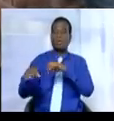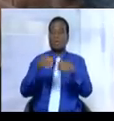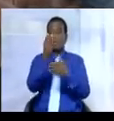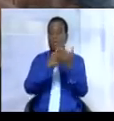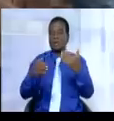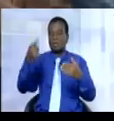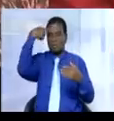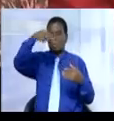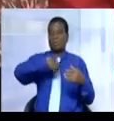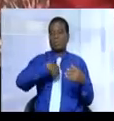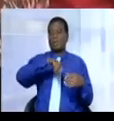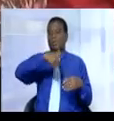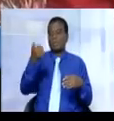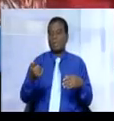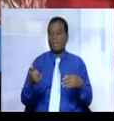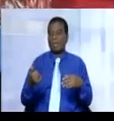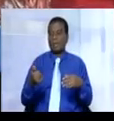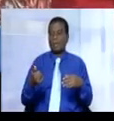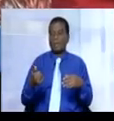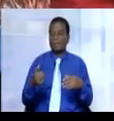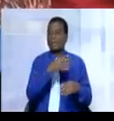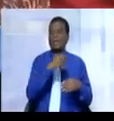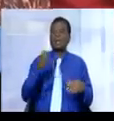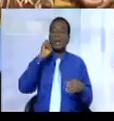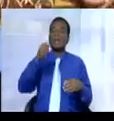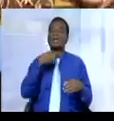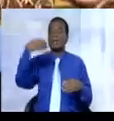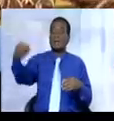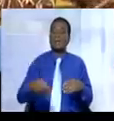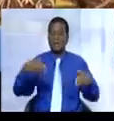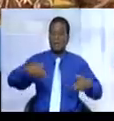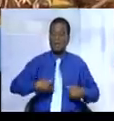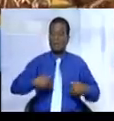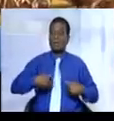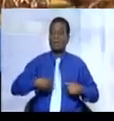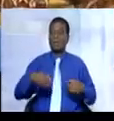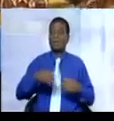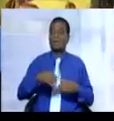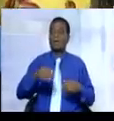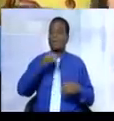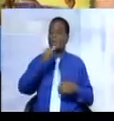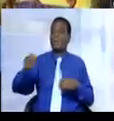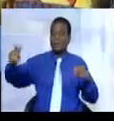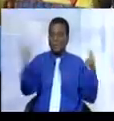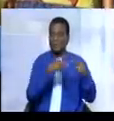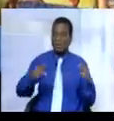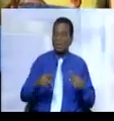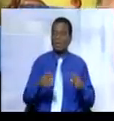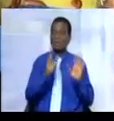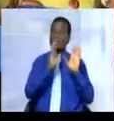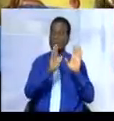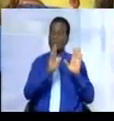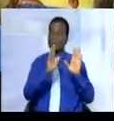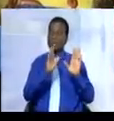pour moi et les autres victimes. Madame Traoré a également invité les jeunes de la commune d'Abobo à la non-violence et à la retenue afin de